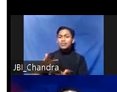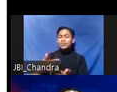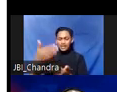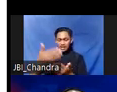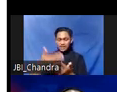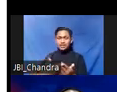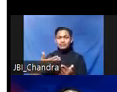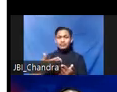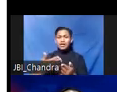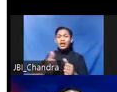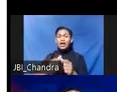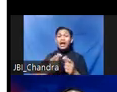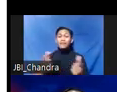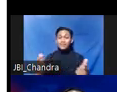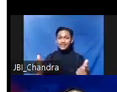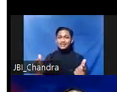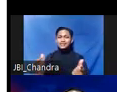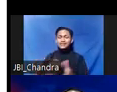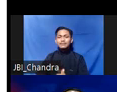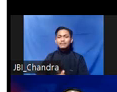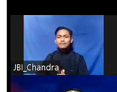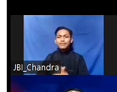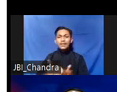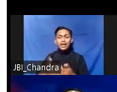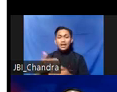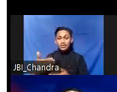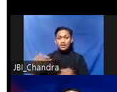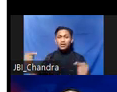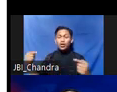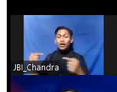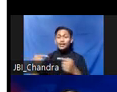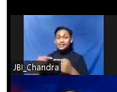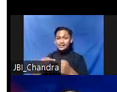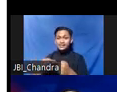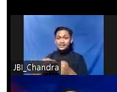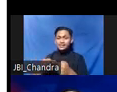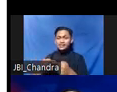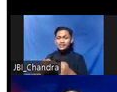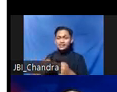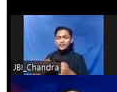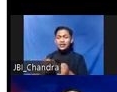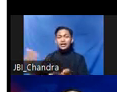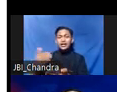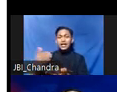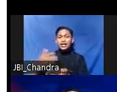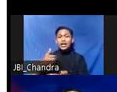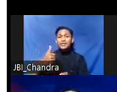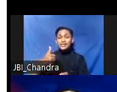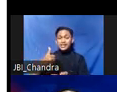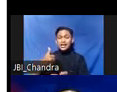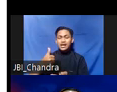situasi ya selanjutnya yaitu koleksi pustaka dapat diolah dengan rapi dan sistematis ya